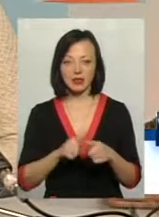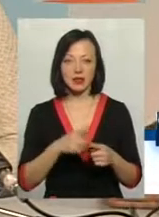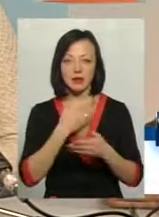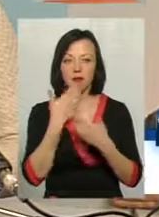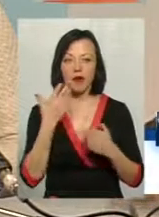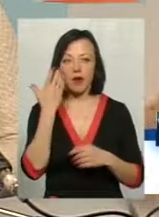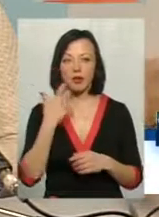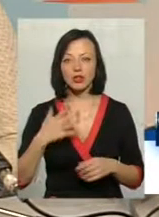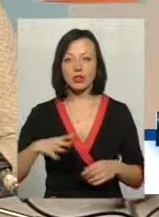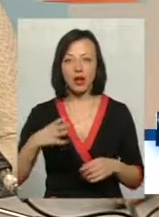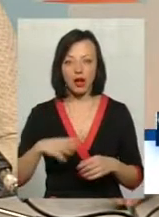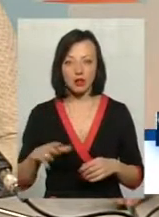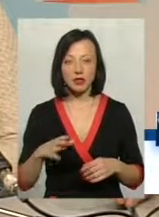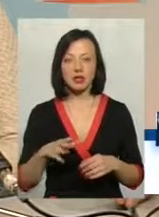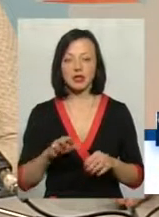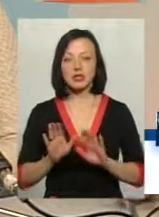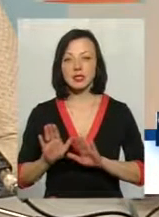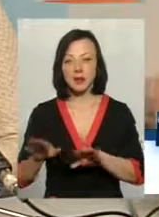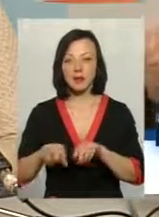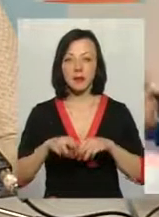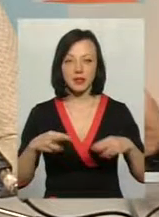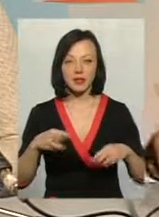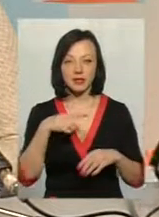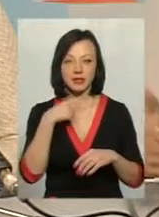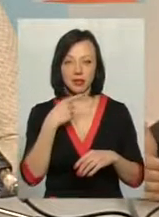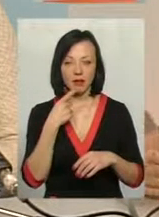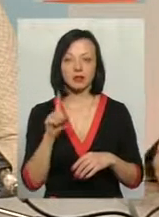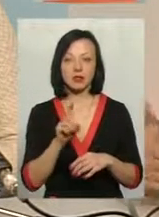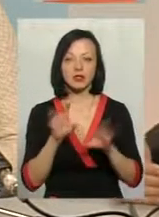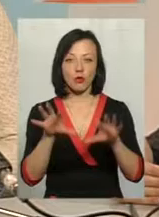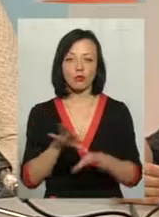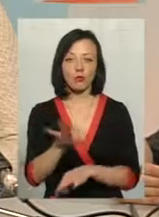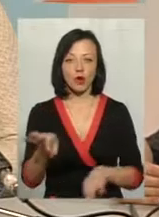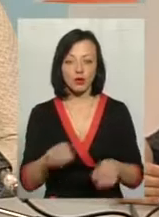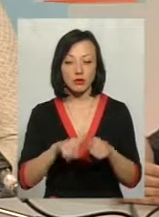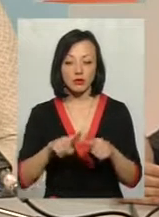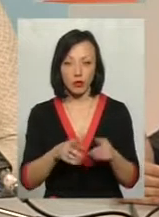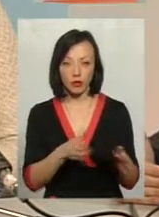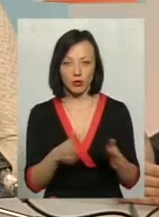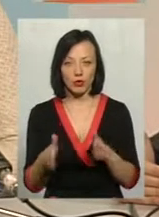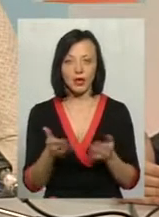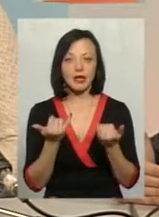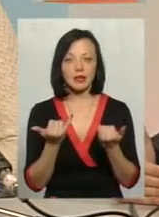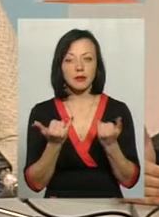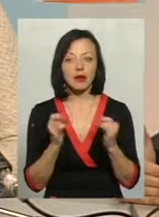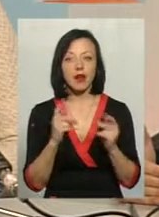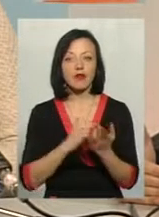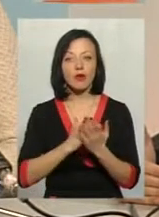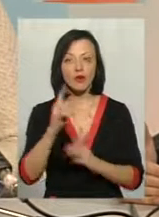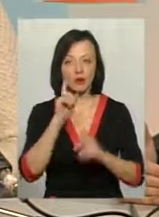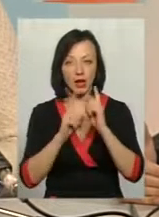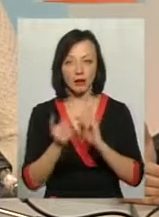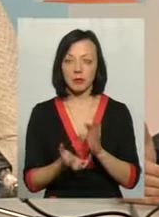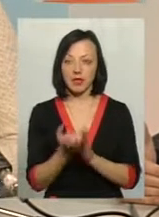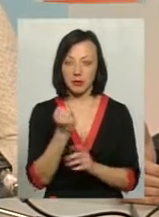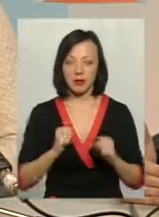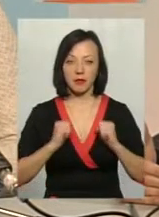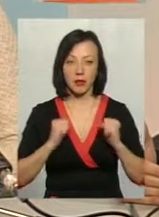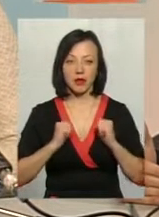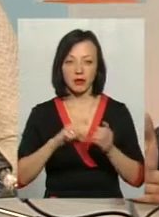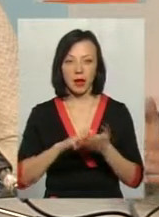коли чекати. Більше того, замміністра Павло Ковтонюк, він, власне, заявив, що законопроєкти от-от будуть готові. Тепер, наскільки Верховна Рада підтримує